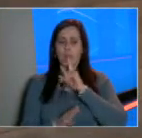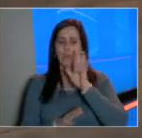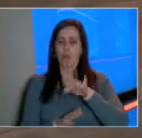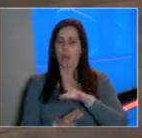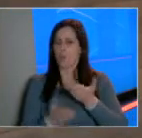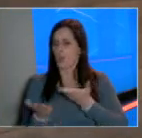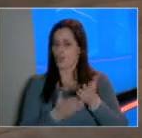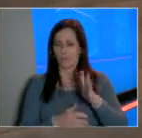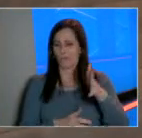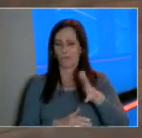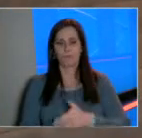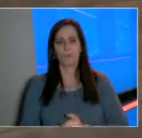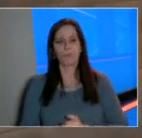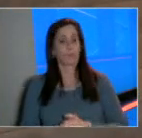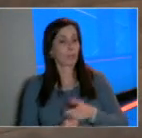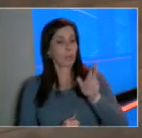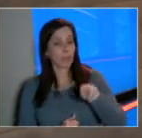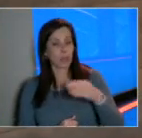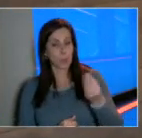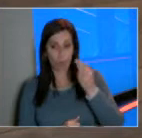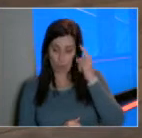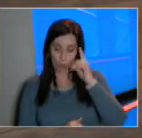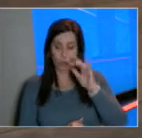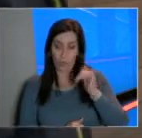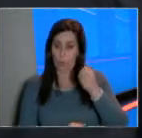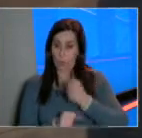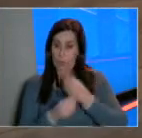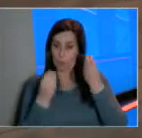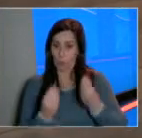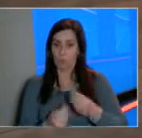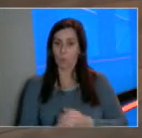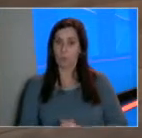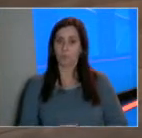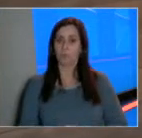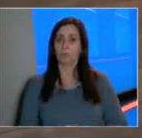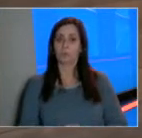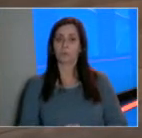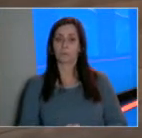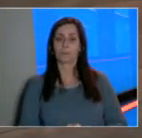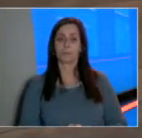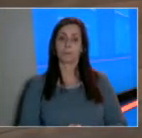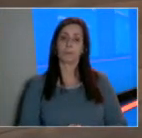ובטיב השירות גם כן. יש איזשהו תחום שאתה חושב שמטופל בצורה טובה?